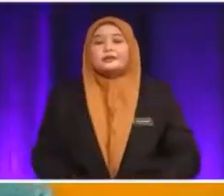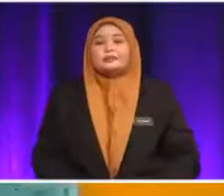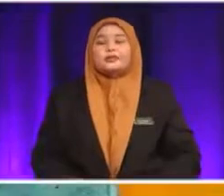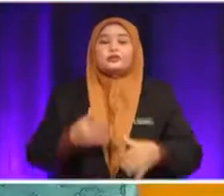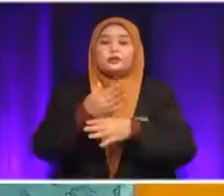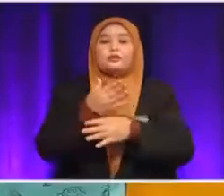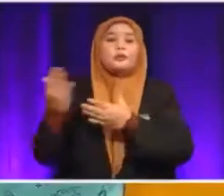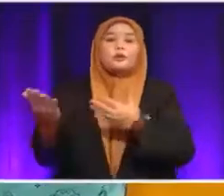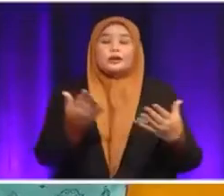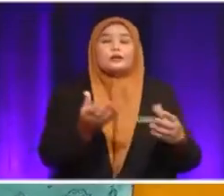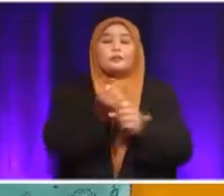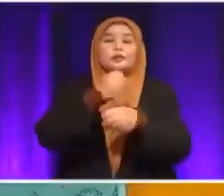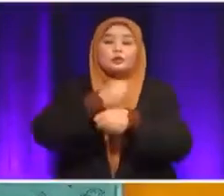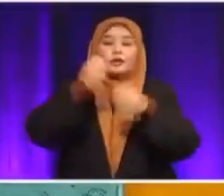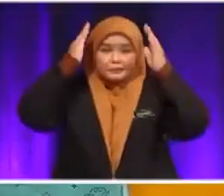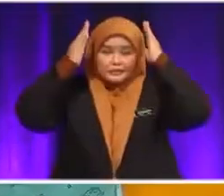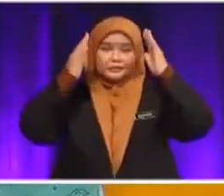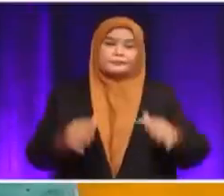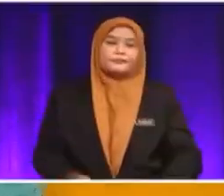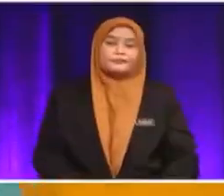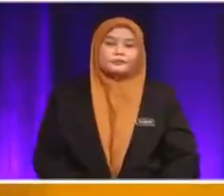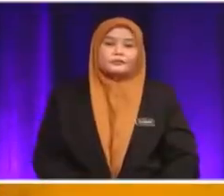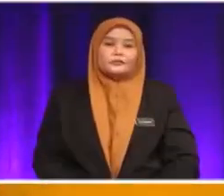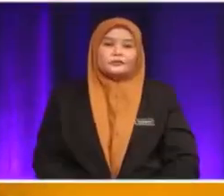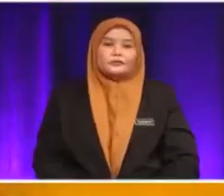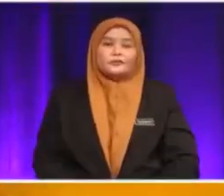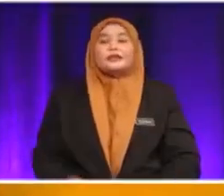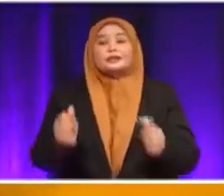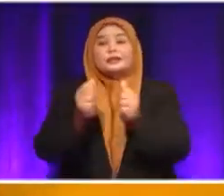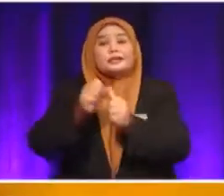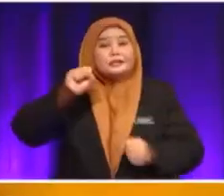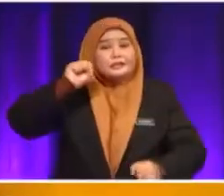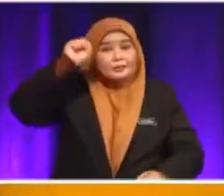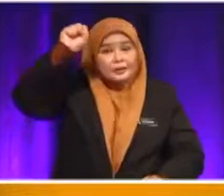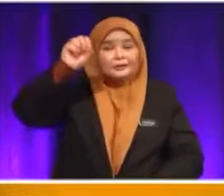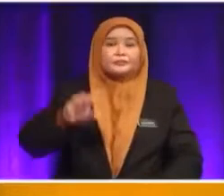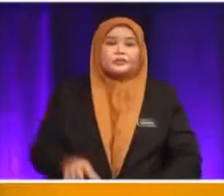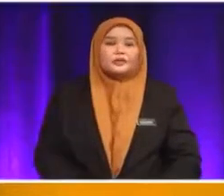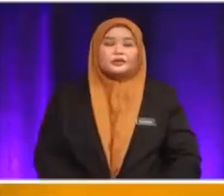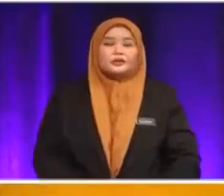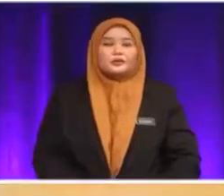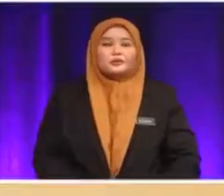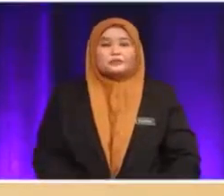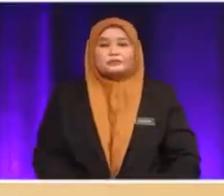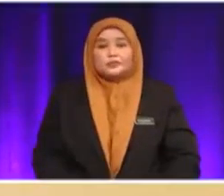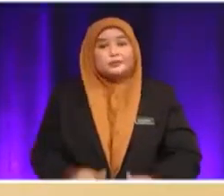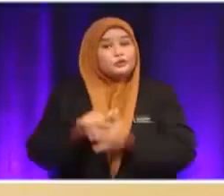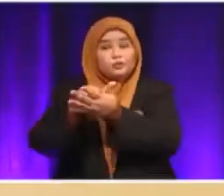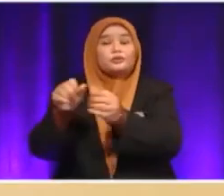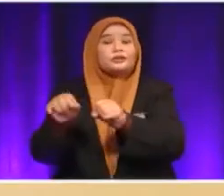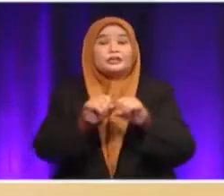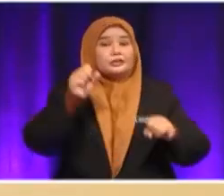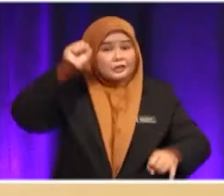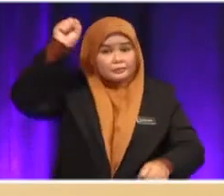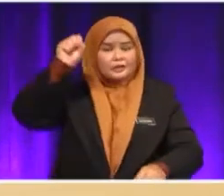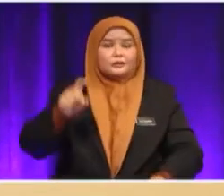Kisah diteruskan Oke dengan Sabah Oke Begitu juga dengan Sabah seperti di